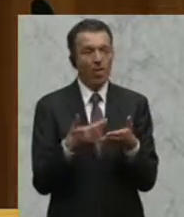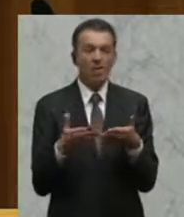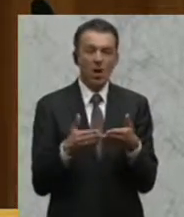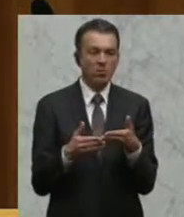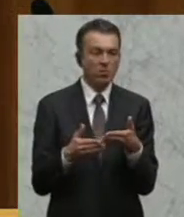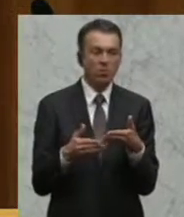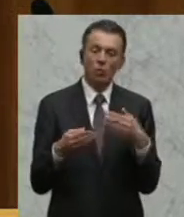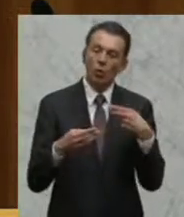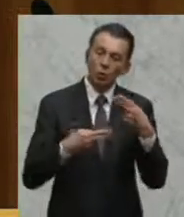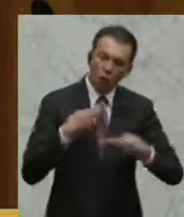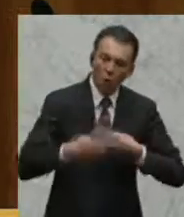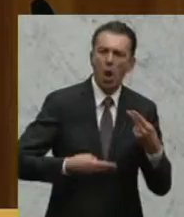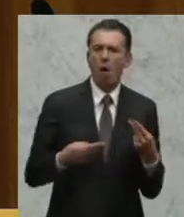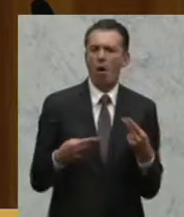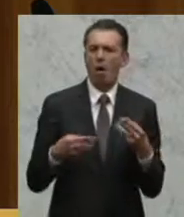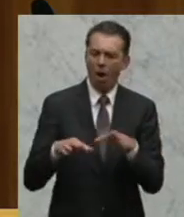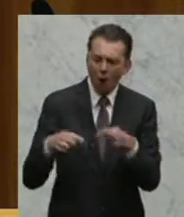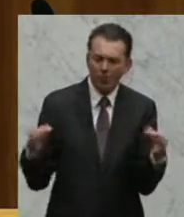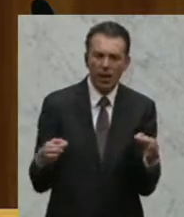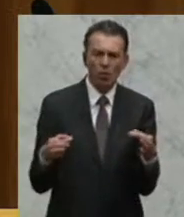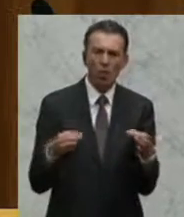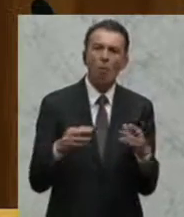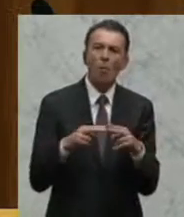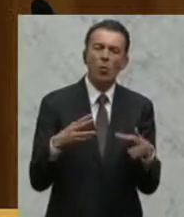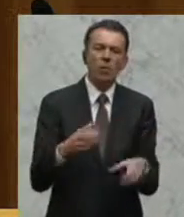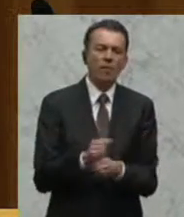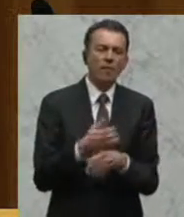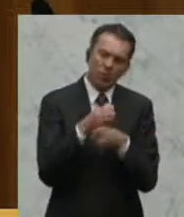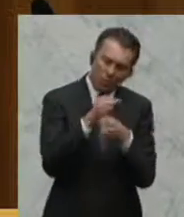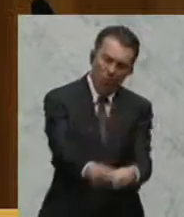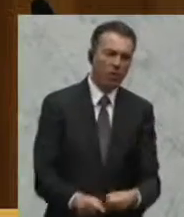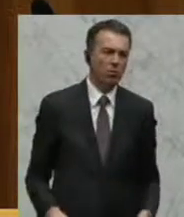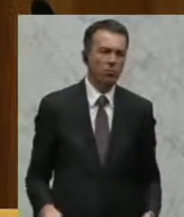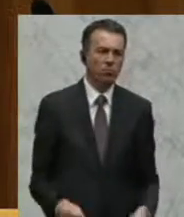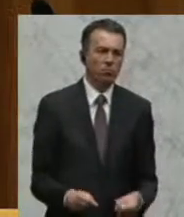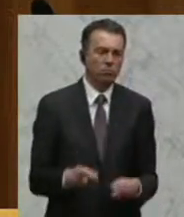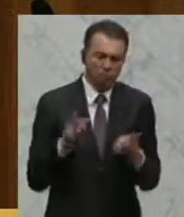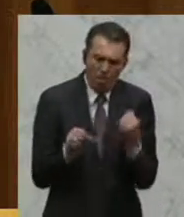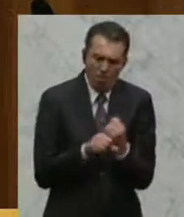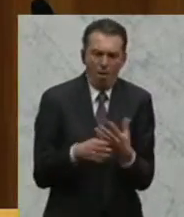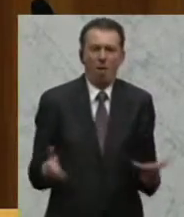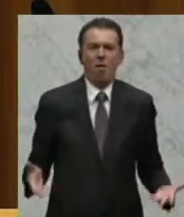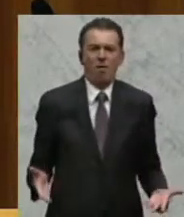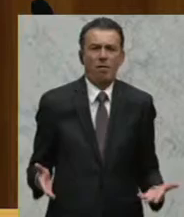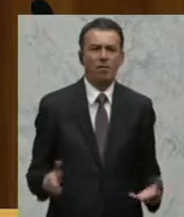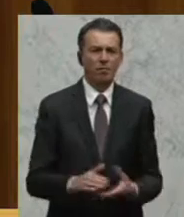Aufdeckung, ist die Kontrolle, ist die Einhaltung der Bundesverfassung. Machen wir es doch, das wäre doch klar.